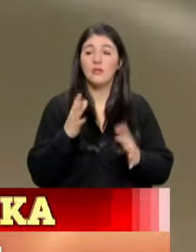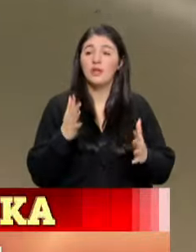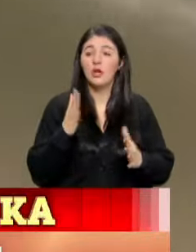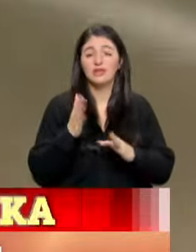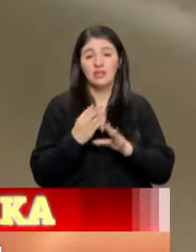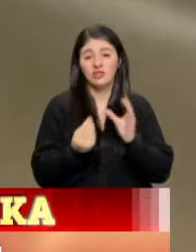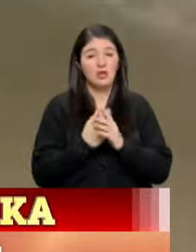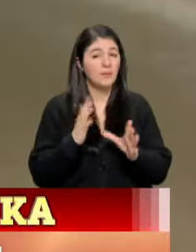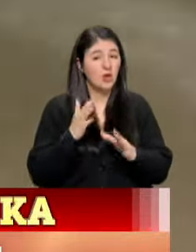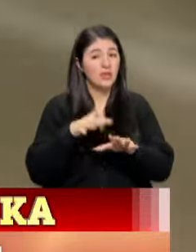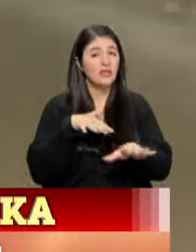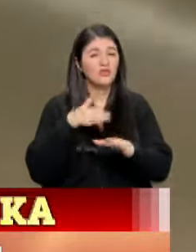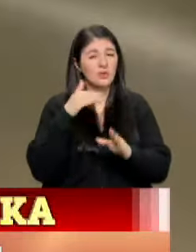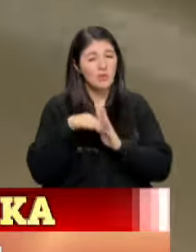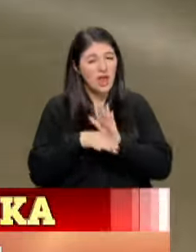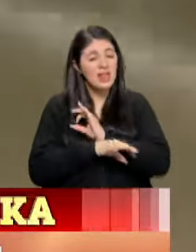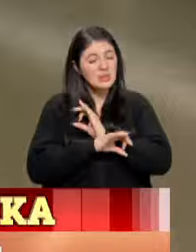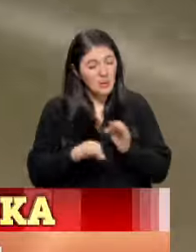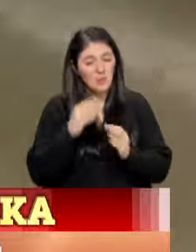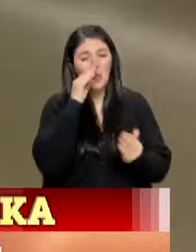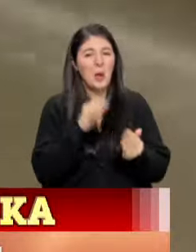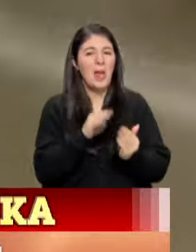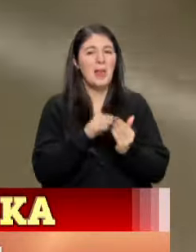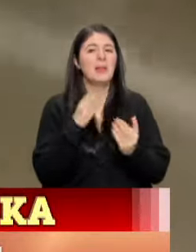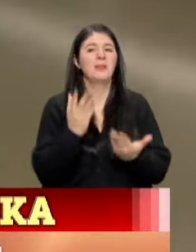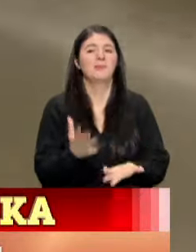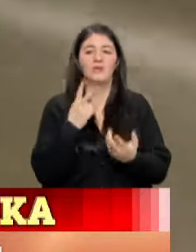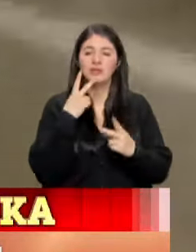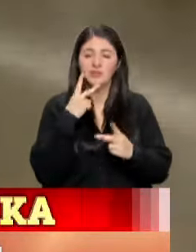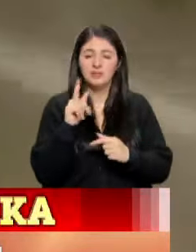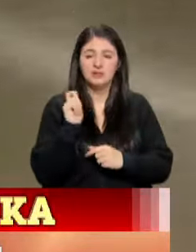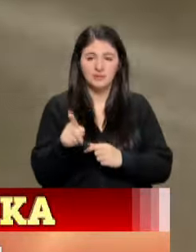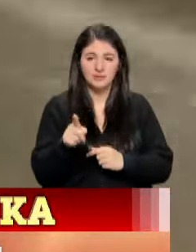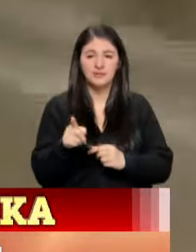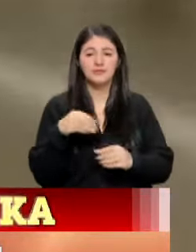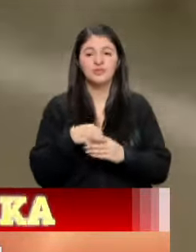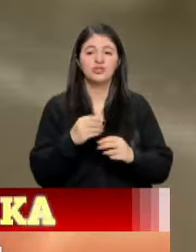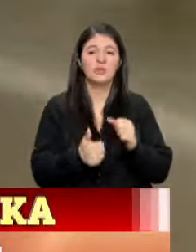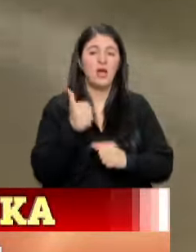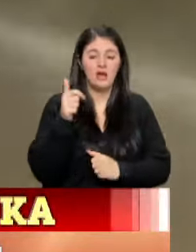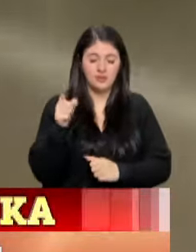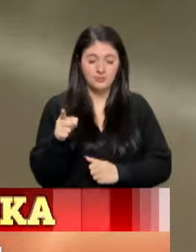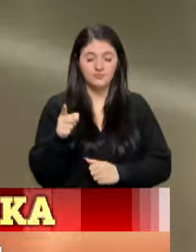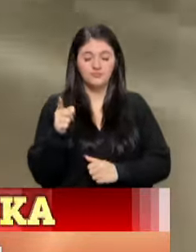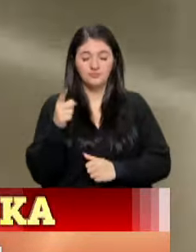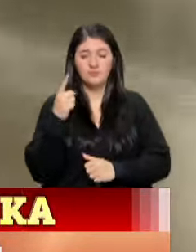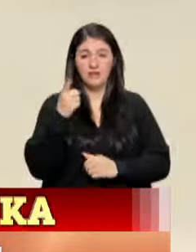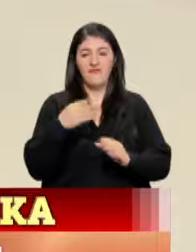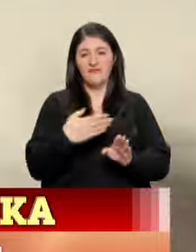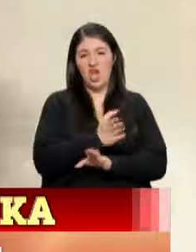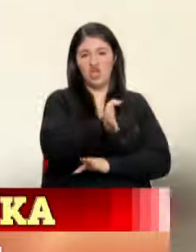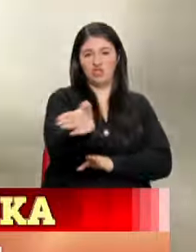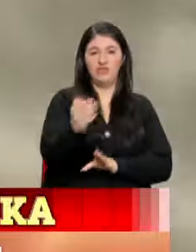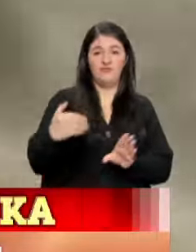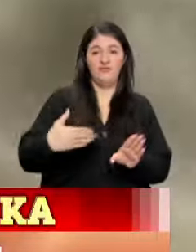Neden olabiliyor? Trafik kurallarına harfiyen uyalım açıklamasını yaptı İçişleri Bakanı. İşte bir viraj.